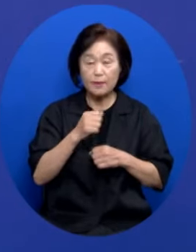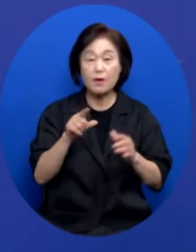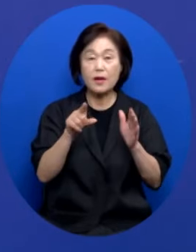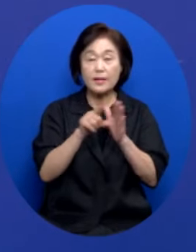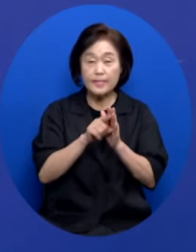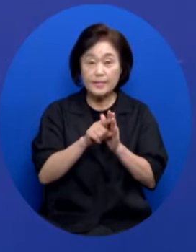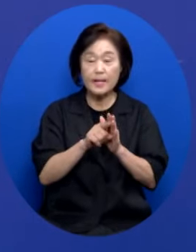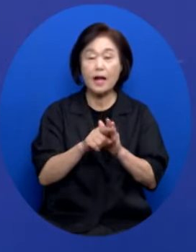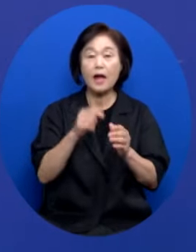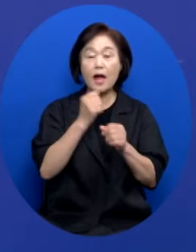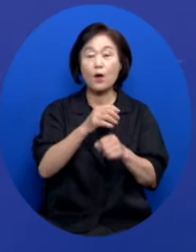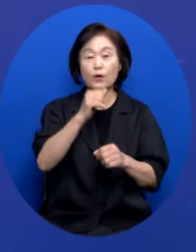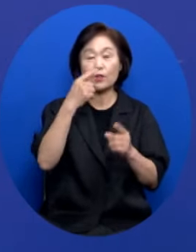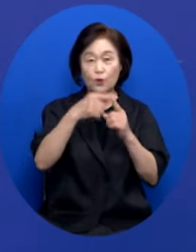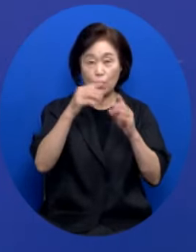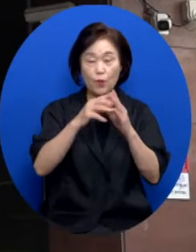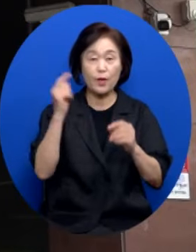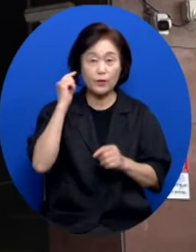보도에 장현수 기자입니다.